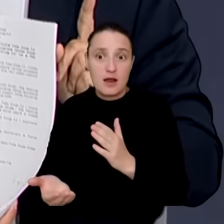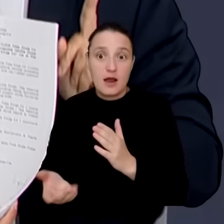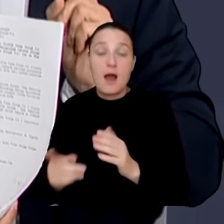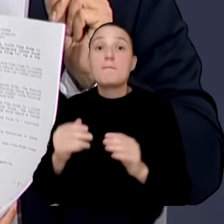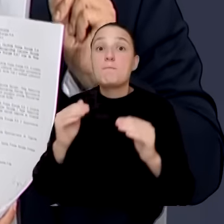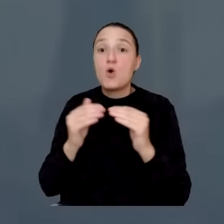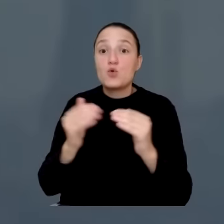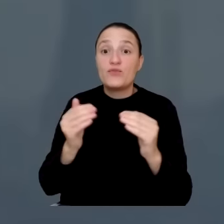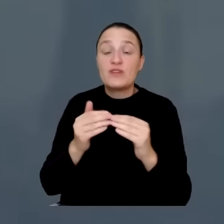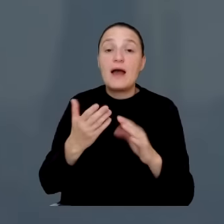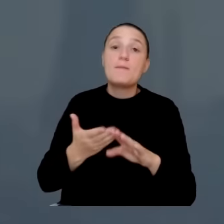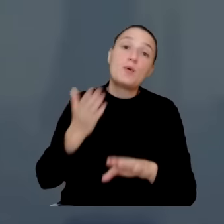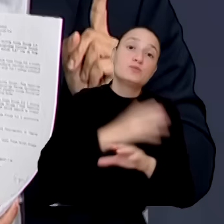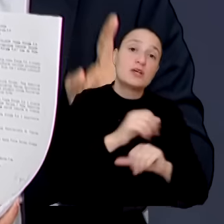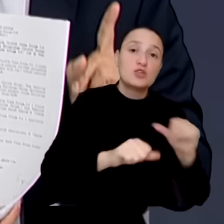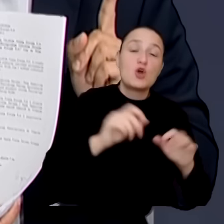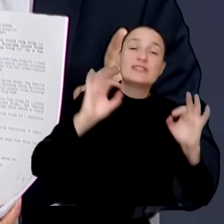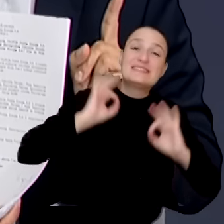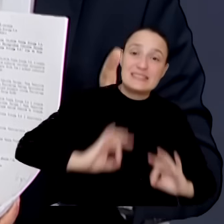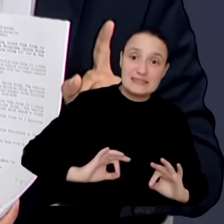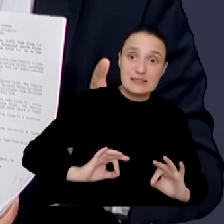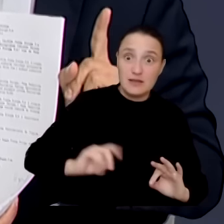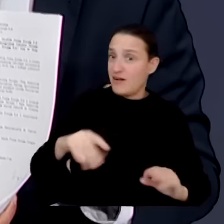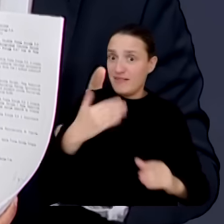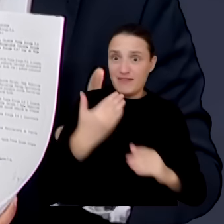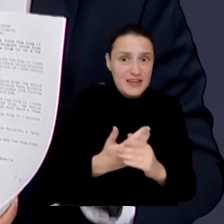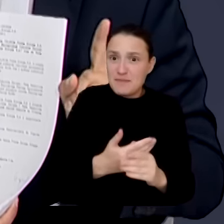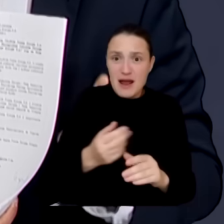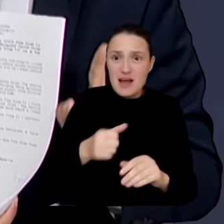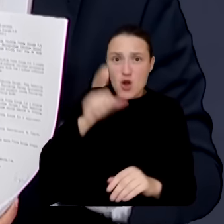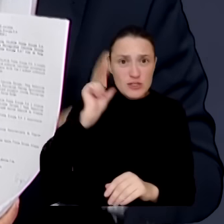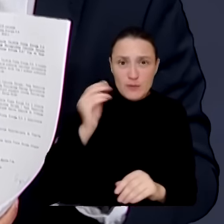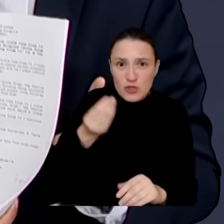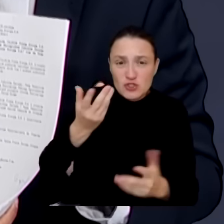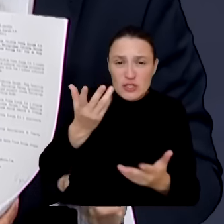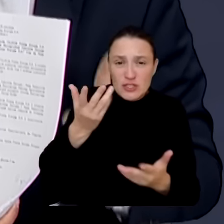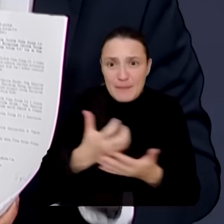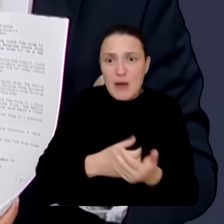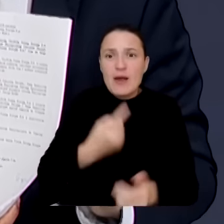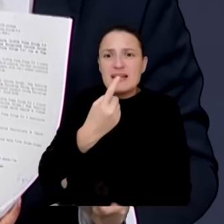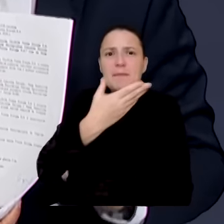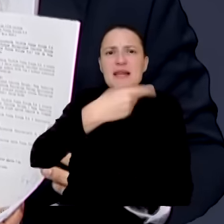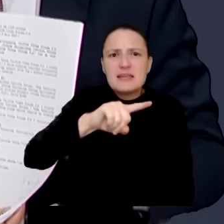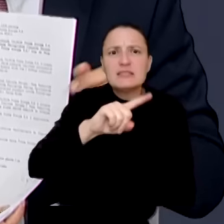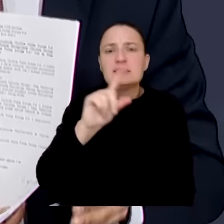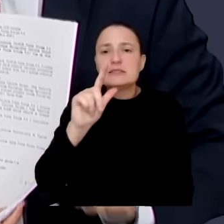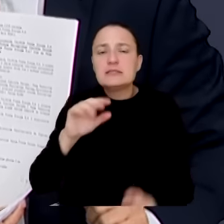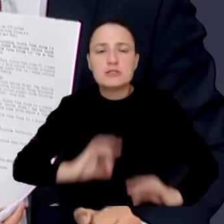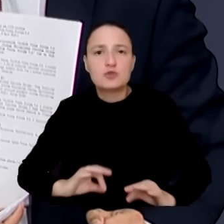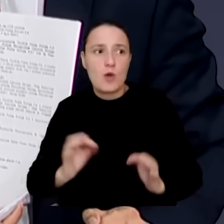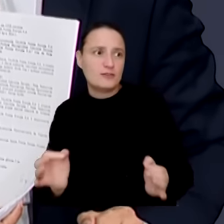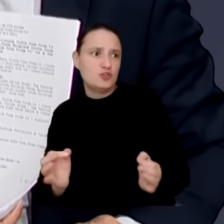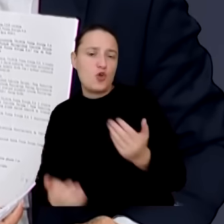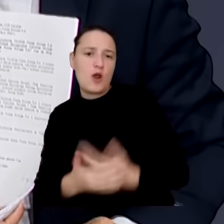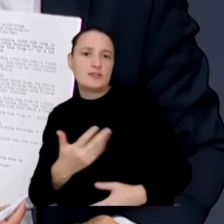zyski która zyski bo ta spółka w zeszłym roku jeszcze pani redaktor zarabiała ponad miliard zysku a dzisiaj się okazuje że w pierwszym